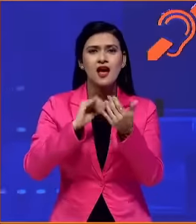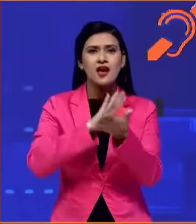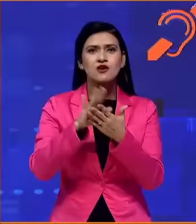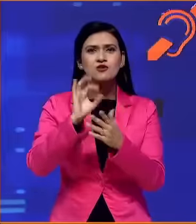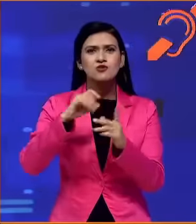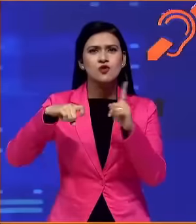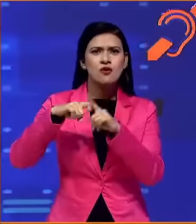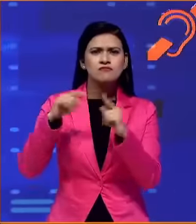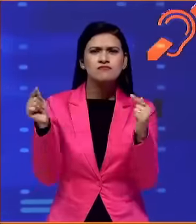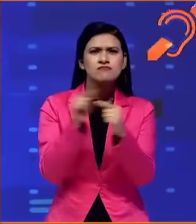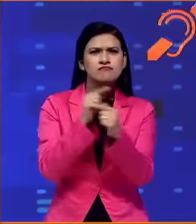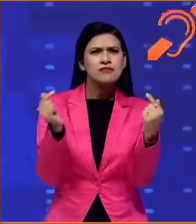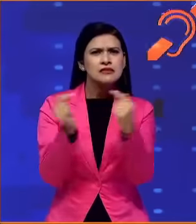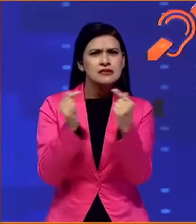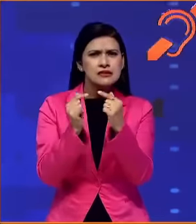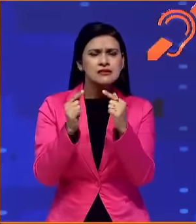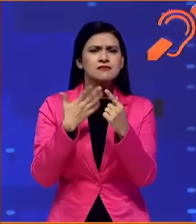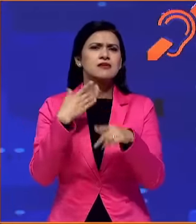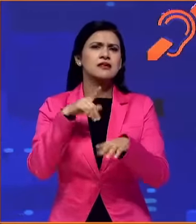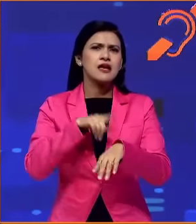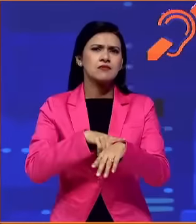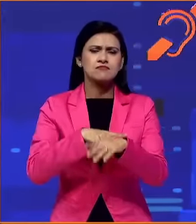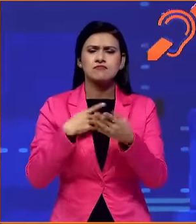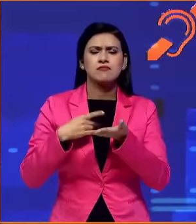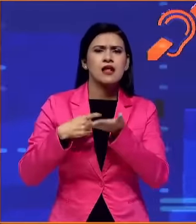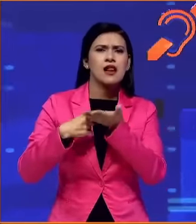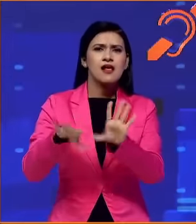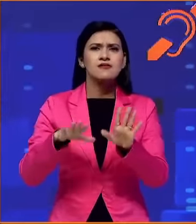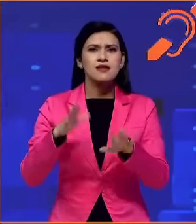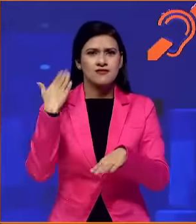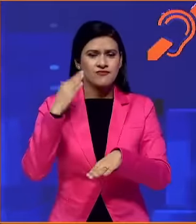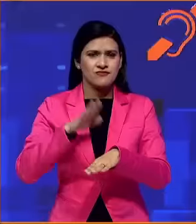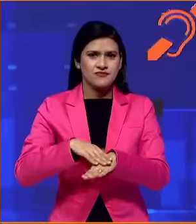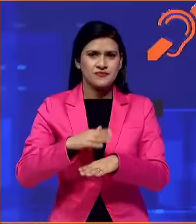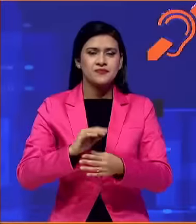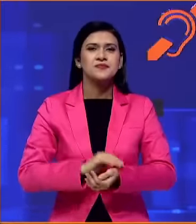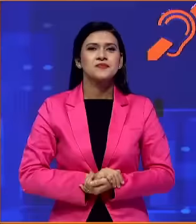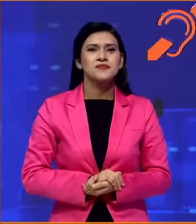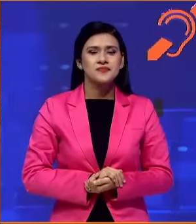होनेकेबाद, सचिनपायलटनेमंत्रीपदसेइस्तीफादेदिया। इस